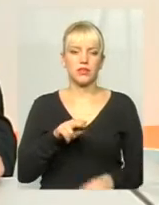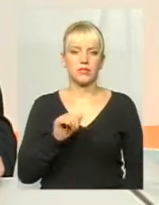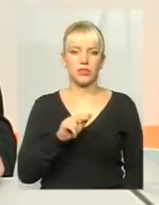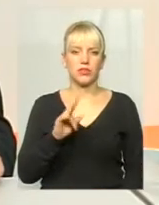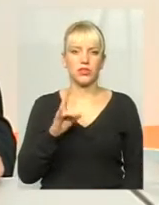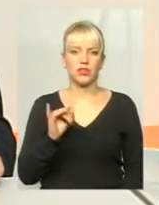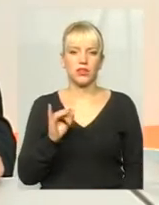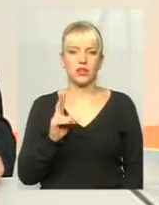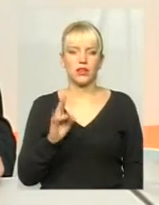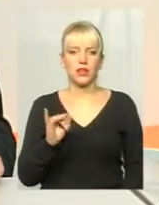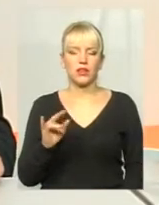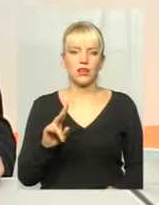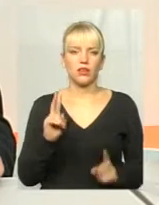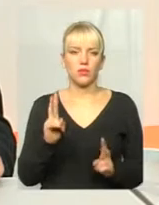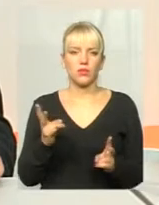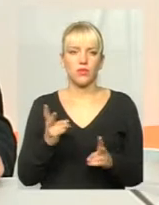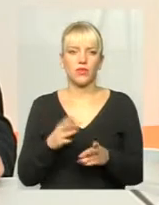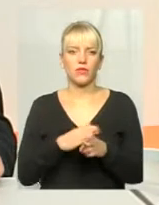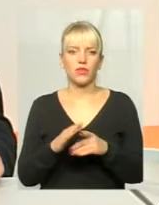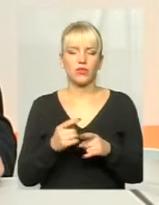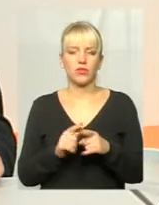які повинні виконати дану роботу.